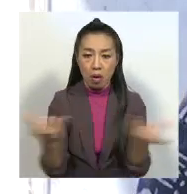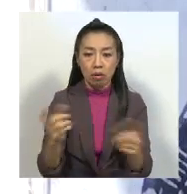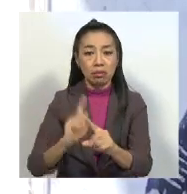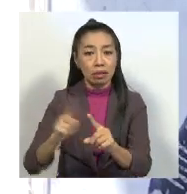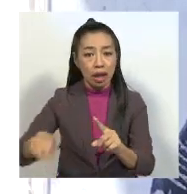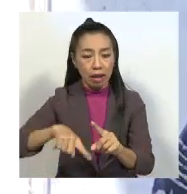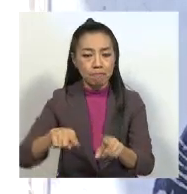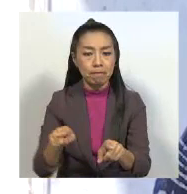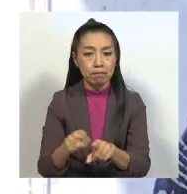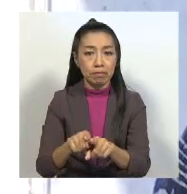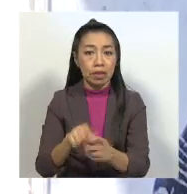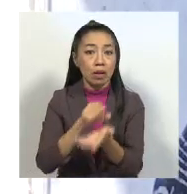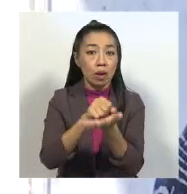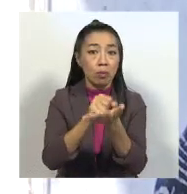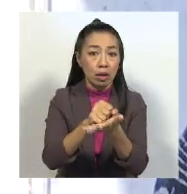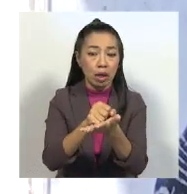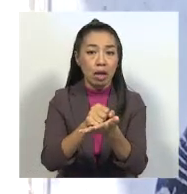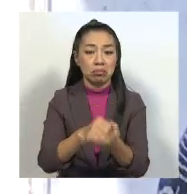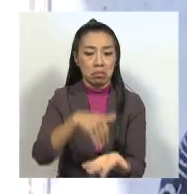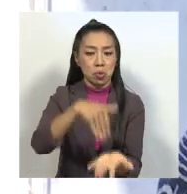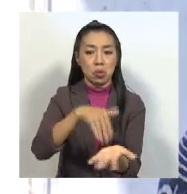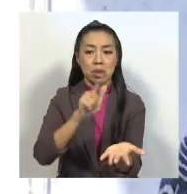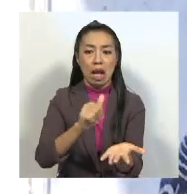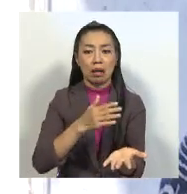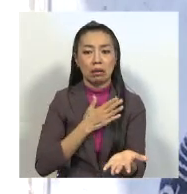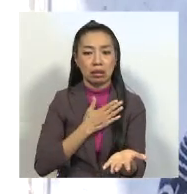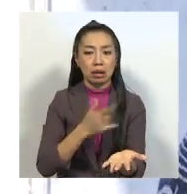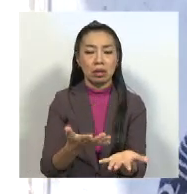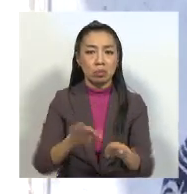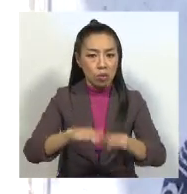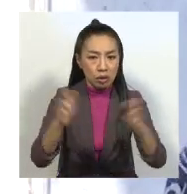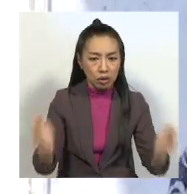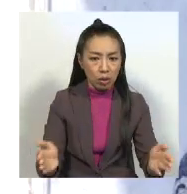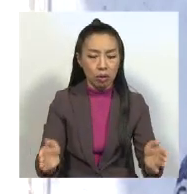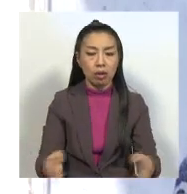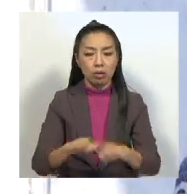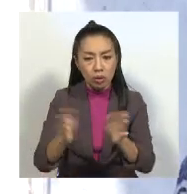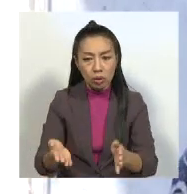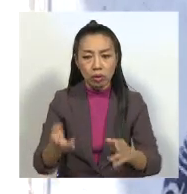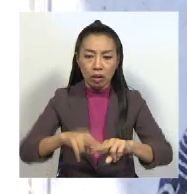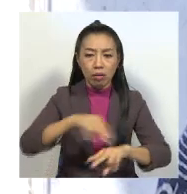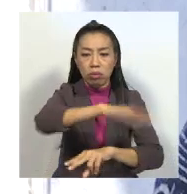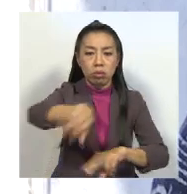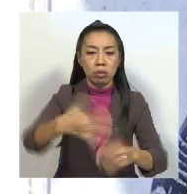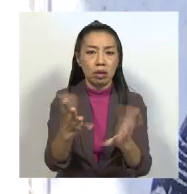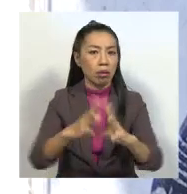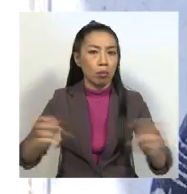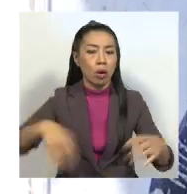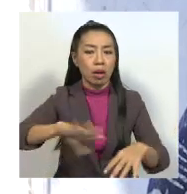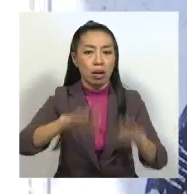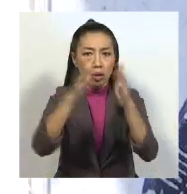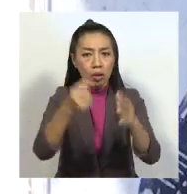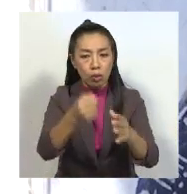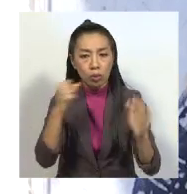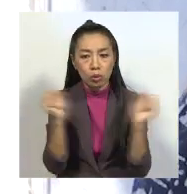ราจะเหมือนเราให้บริการที่หลักเลยนะคะ ตู้เตียงที่มันอยู ่ใช่ใช่ค่ะค่ะแล้วก็พวกตู้เย็